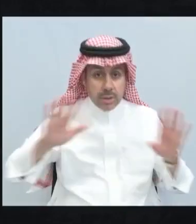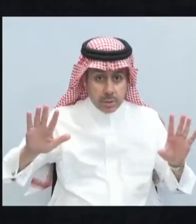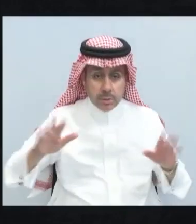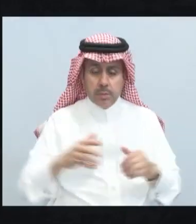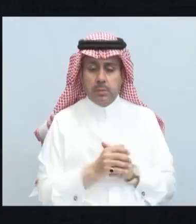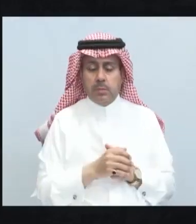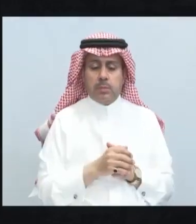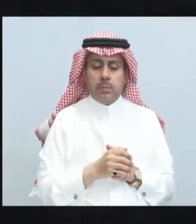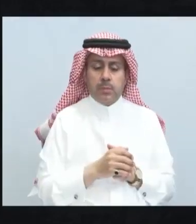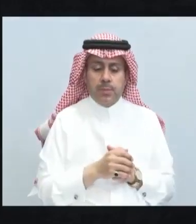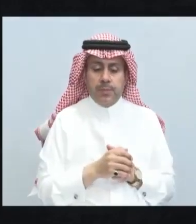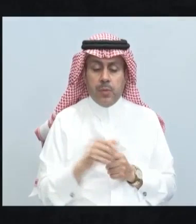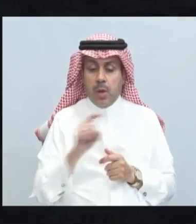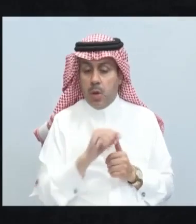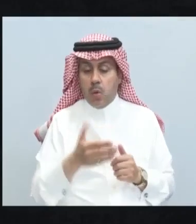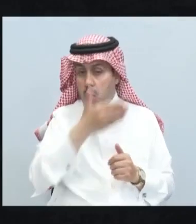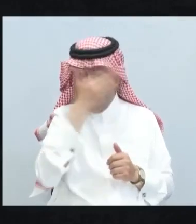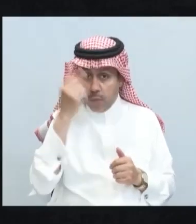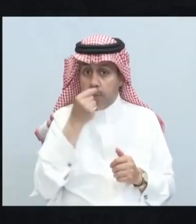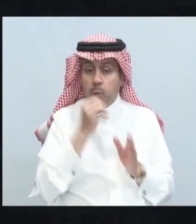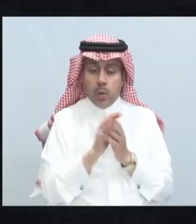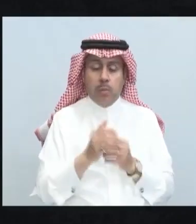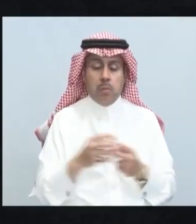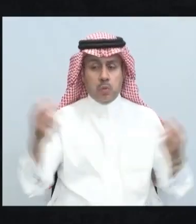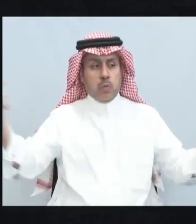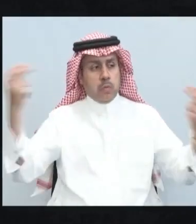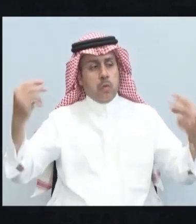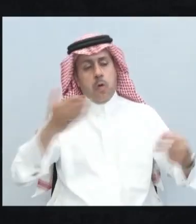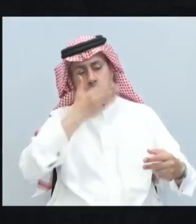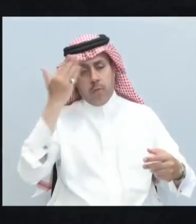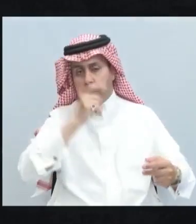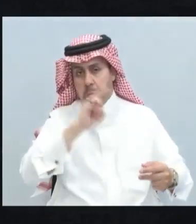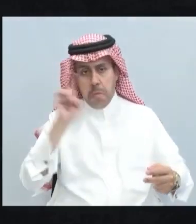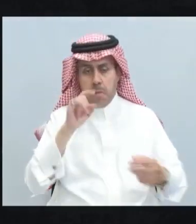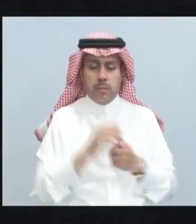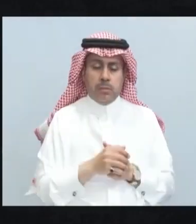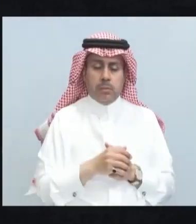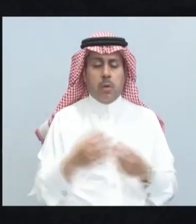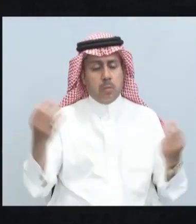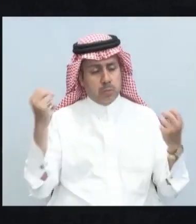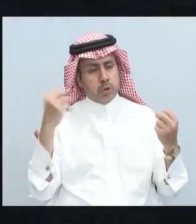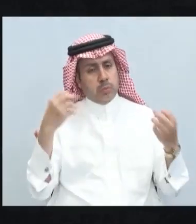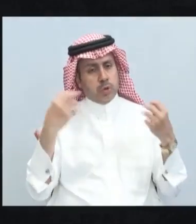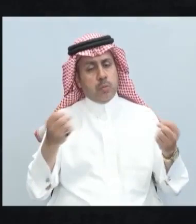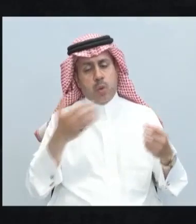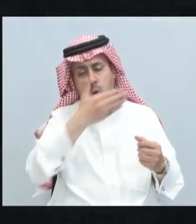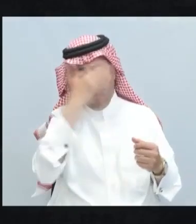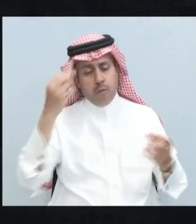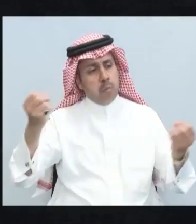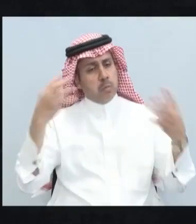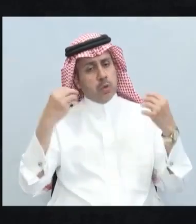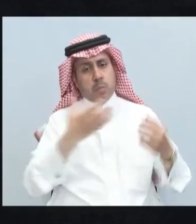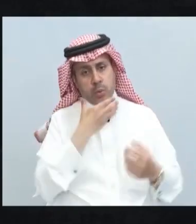لله جل وعلا لا يكون حفظك للقران رياء وسمعه وحتى يقال عنك حافظ وقارئ